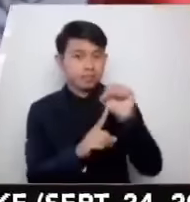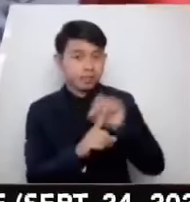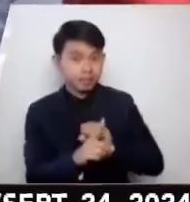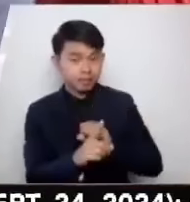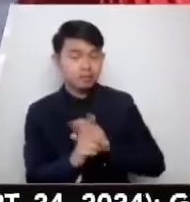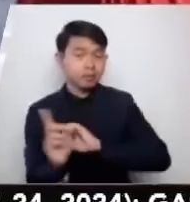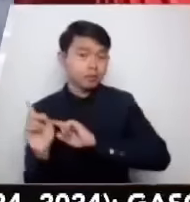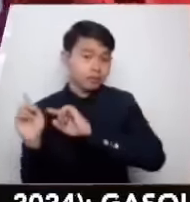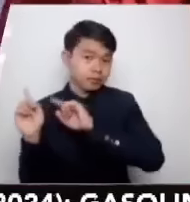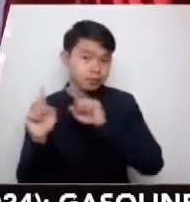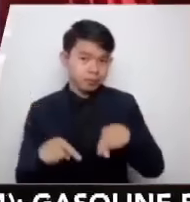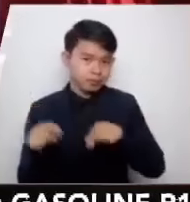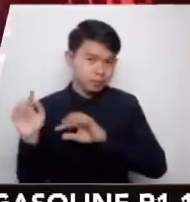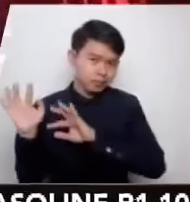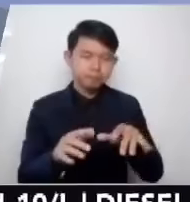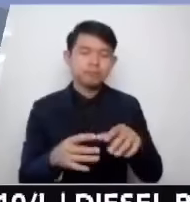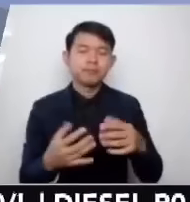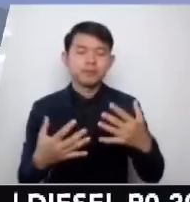nakibahagi.